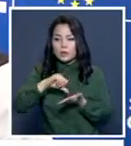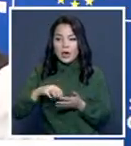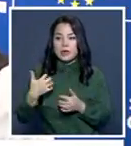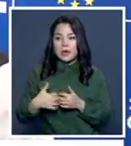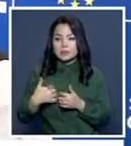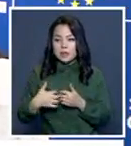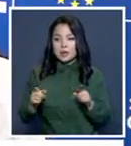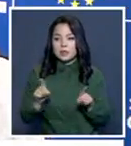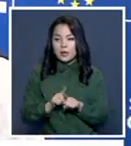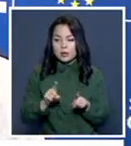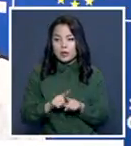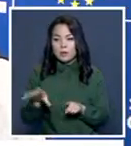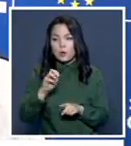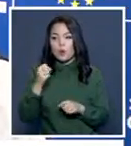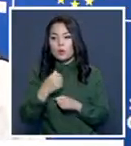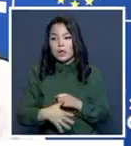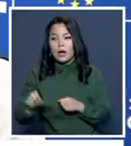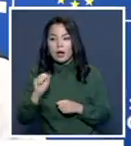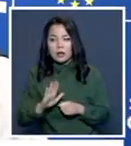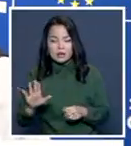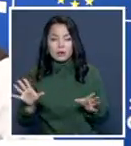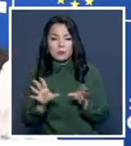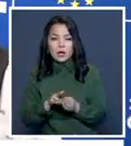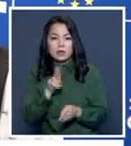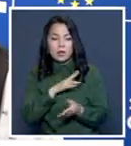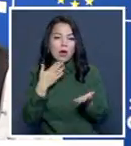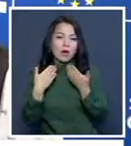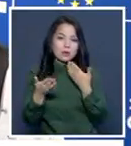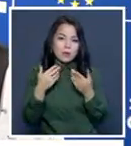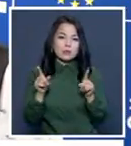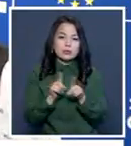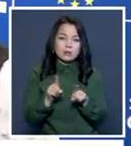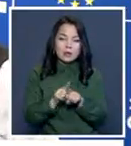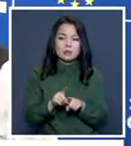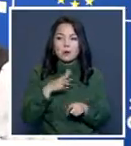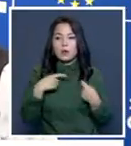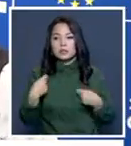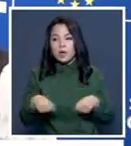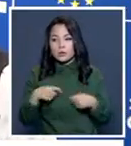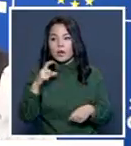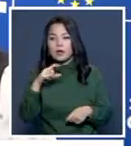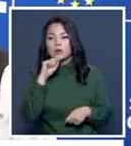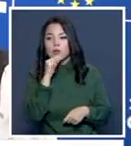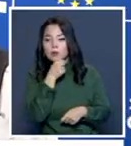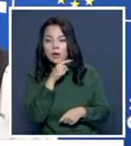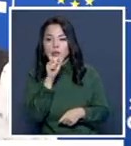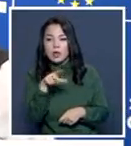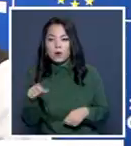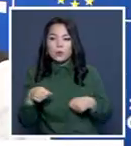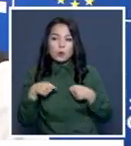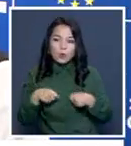арасындағы, сондай-ақ Орталық Азия елдерінің арасындағы қарым-қатынастар, сауда, экономика, адам